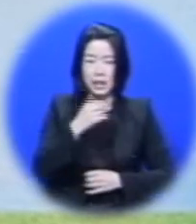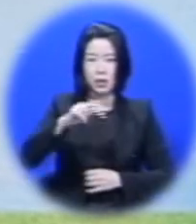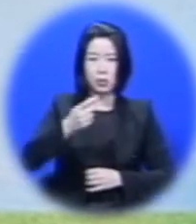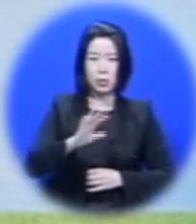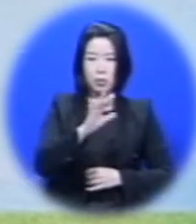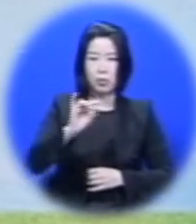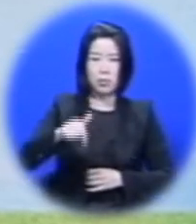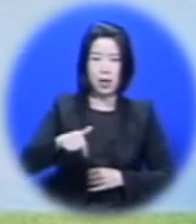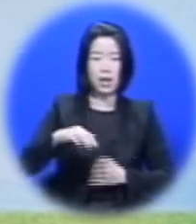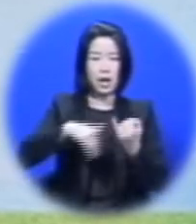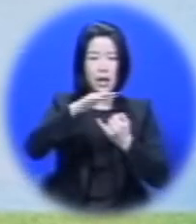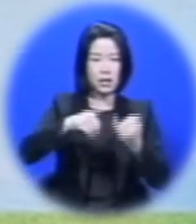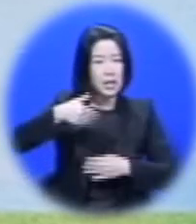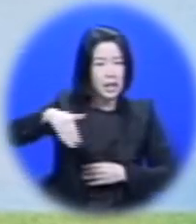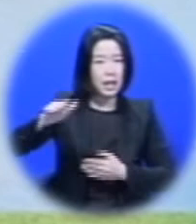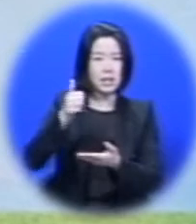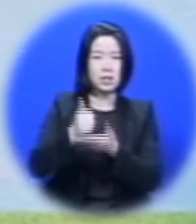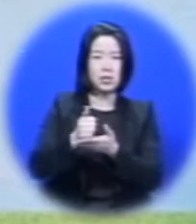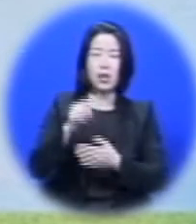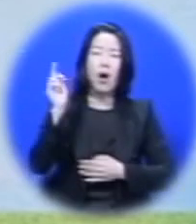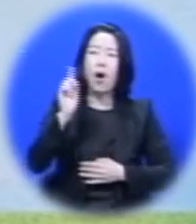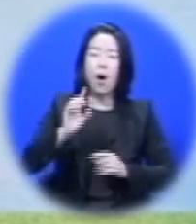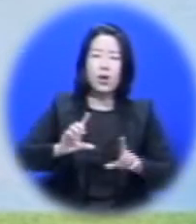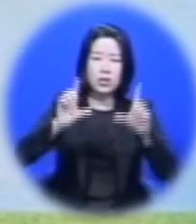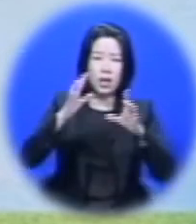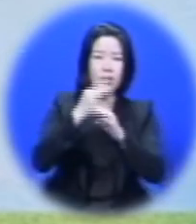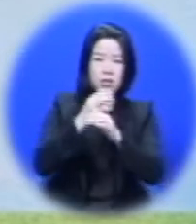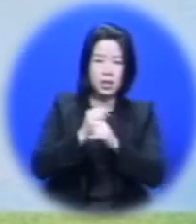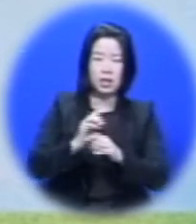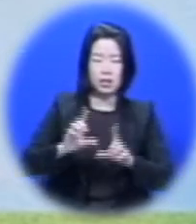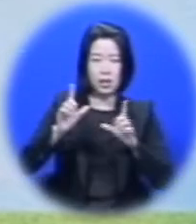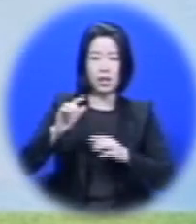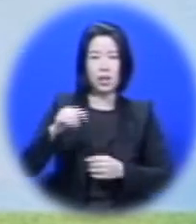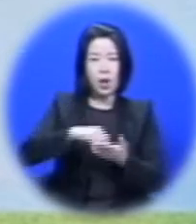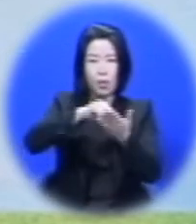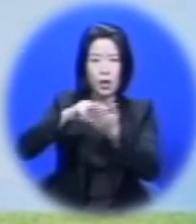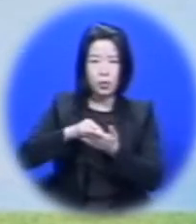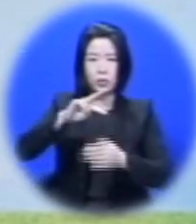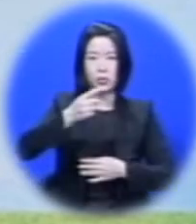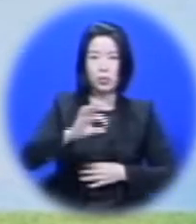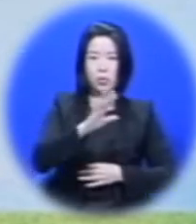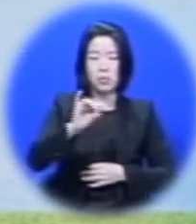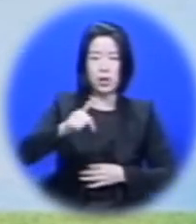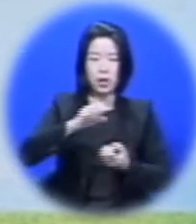동백아가씨 가시님은 그 언제 그 어느 날에 외로운 동백꽃